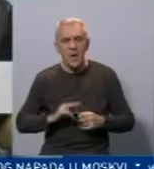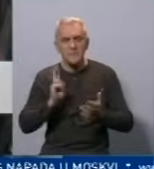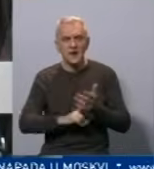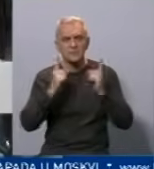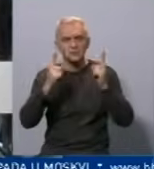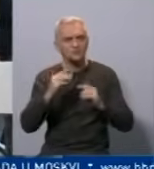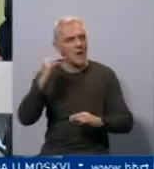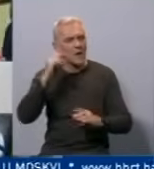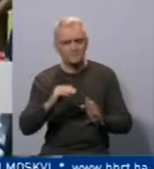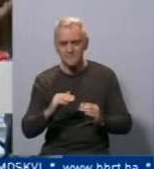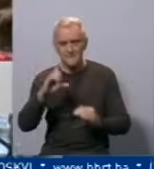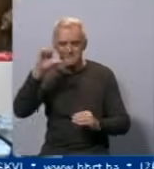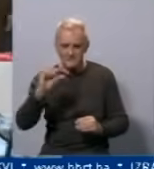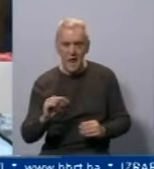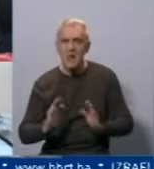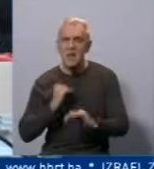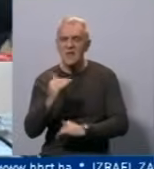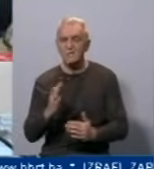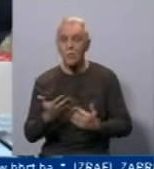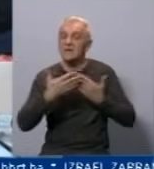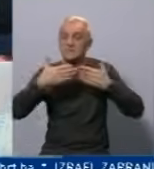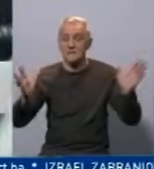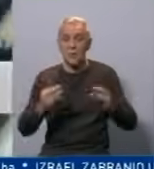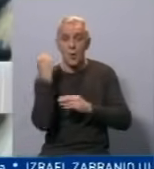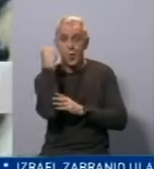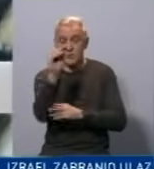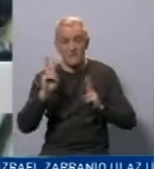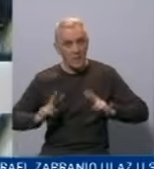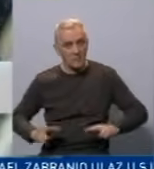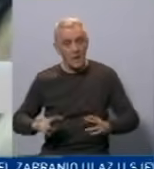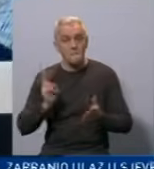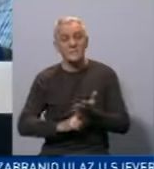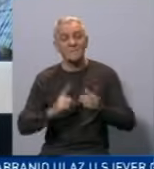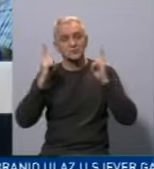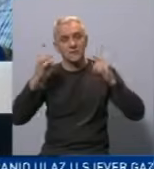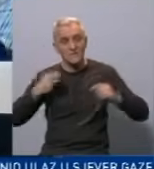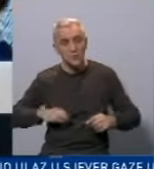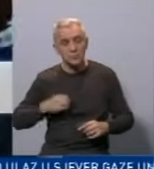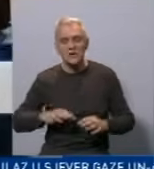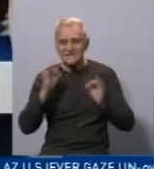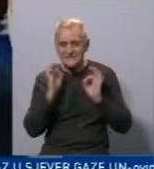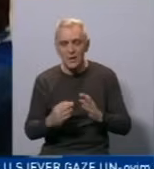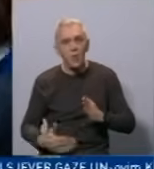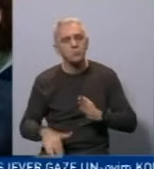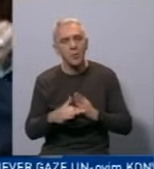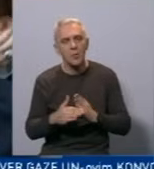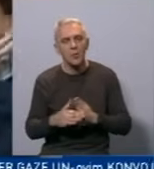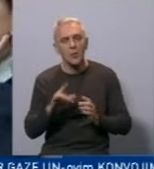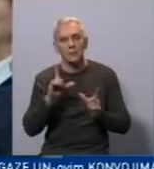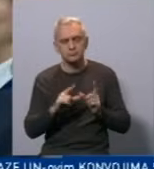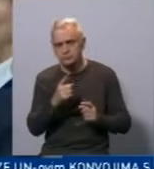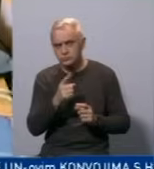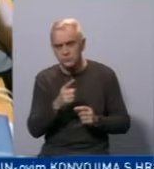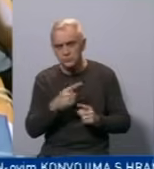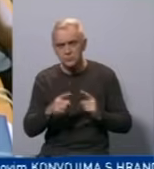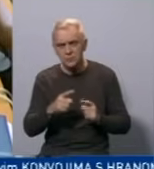na nižem nivou, tako da bi transparentno objavljivanje imovine nosilaca pravosudnih funkcija sigurno pomoglo u rastjerivanju